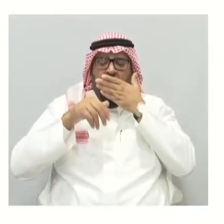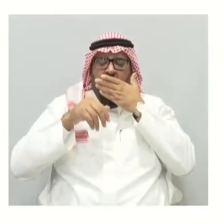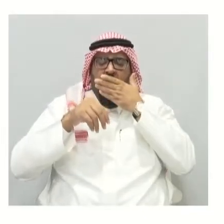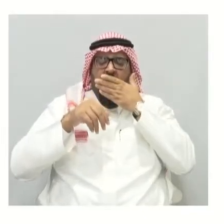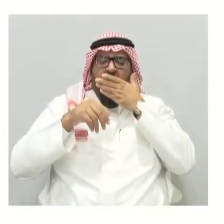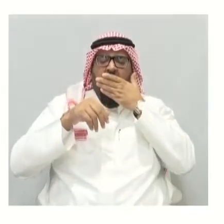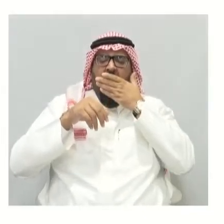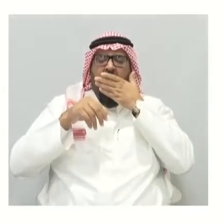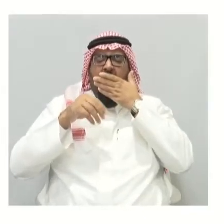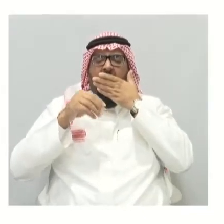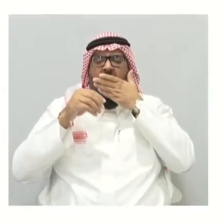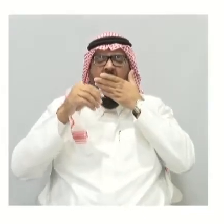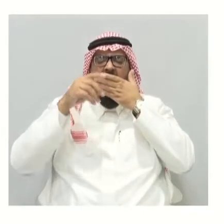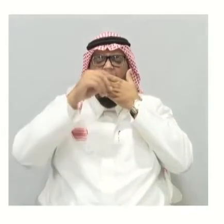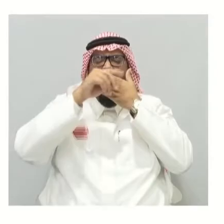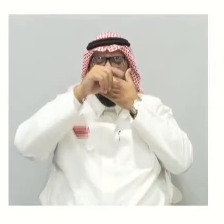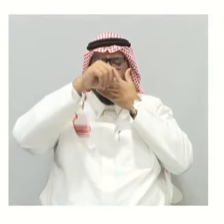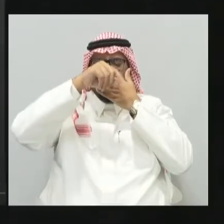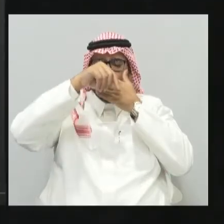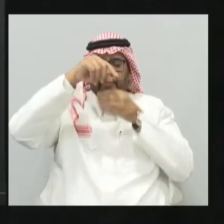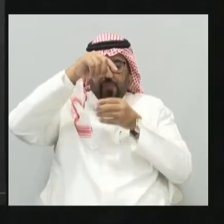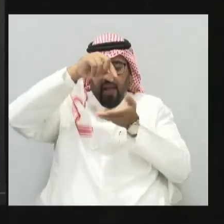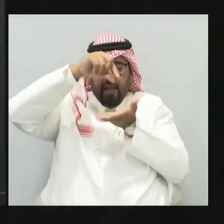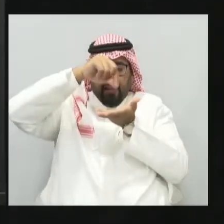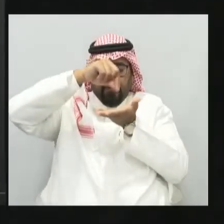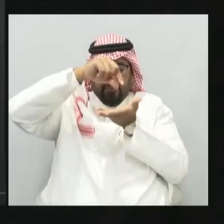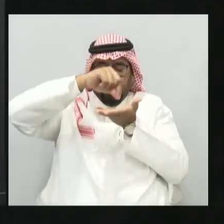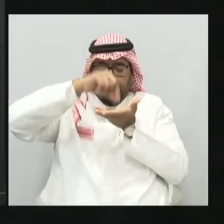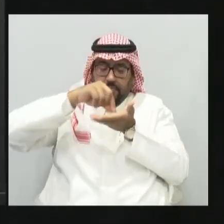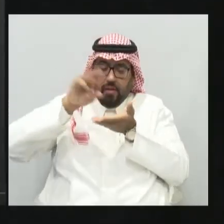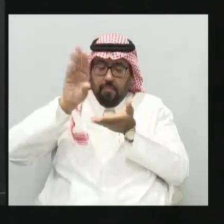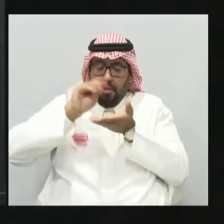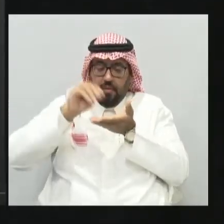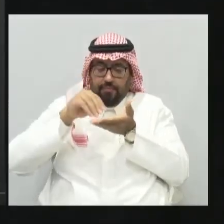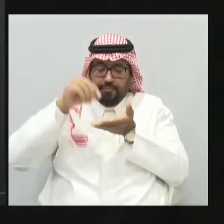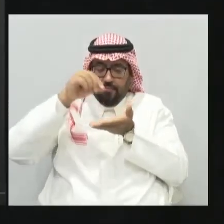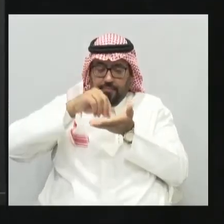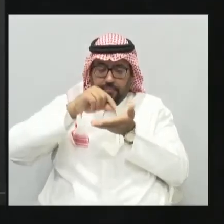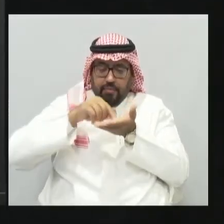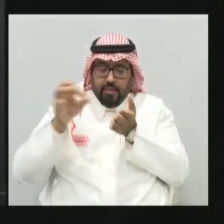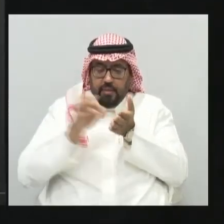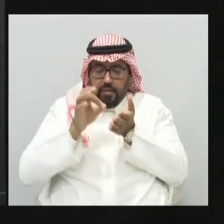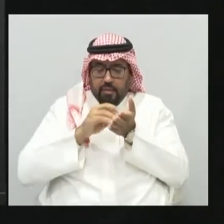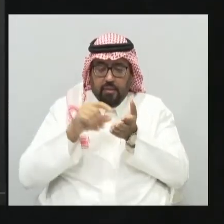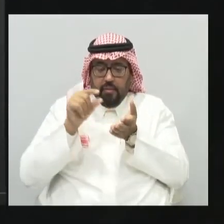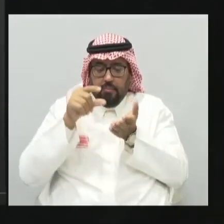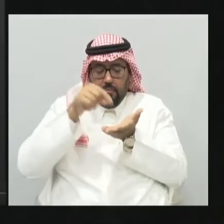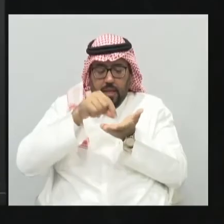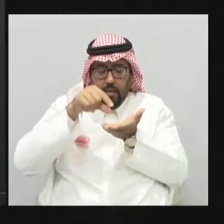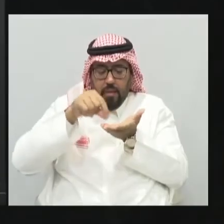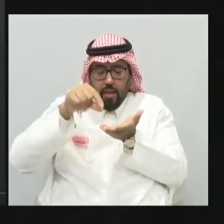ثم اضعه قطرات منه بعضها بجانب